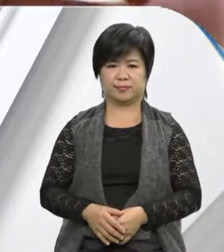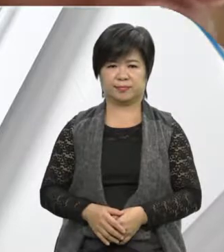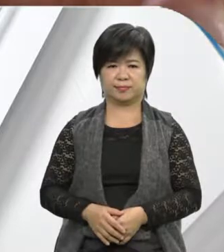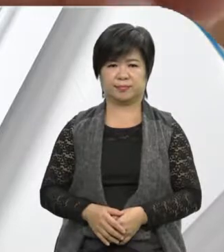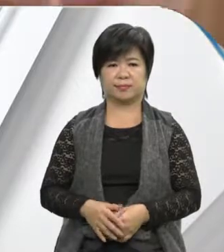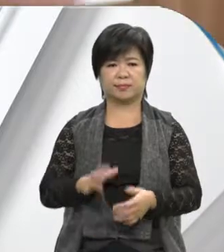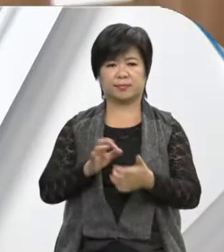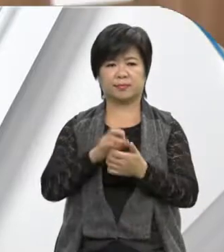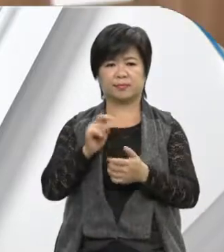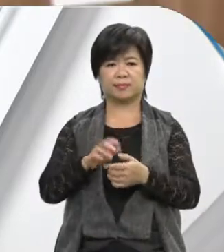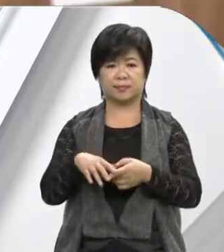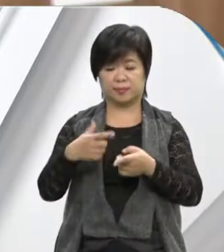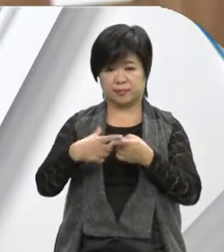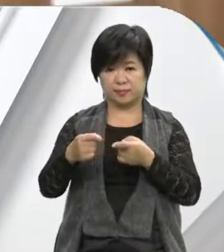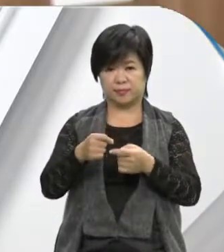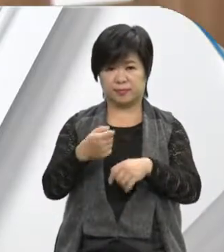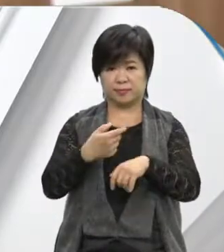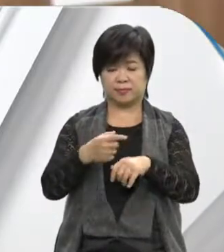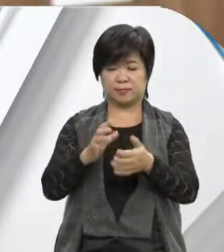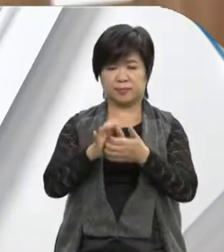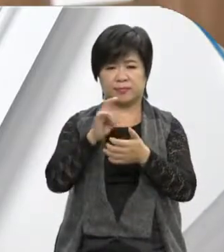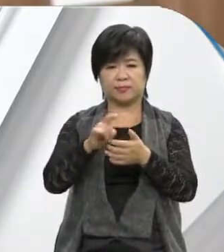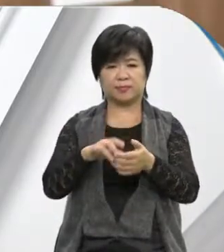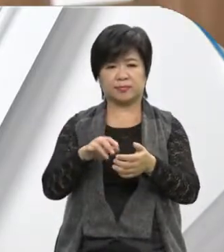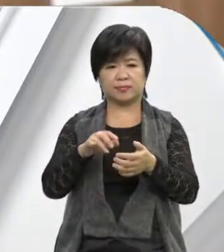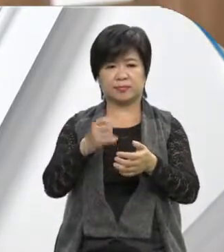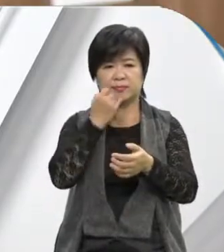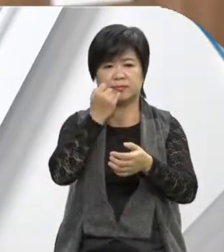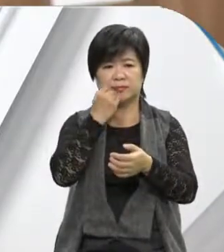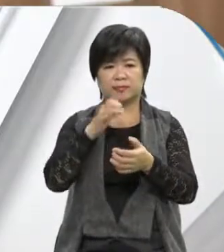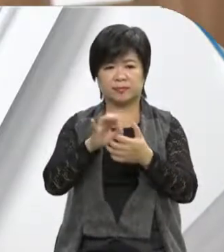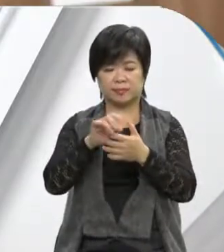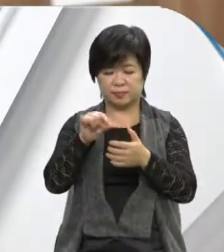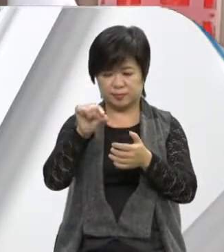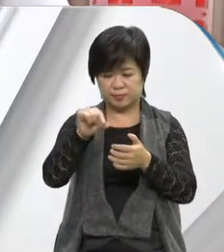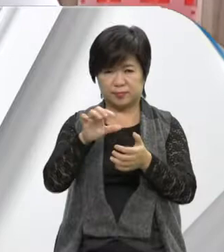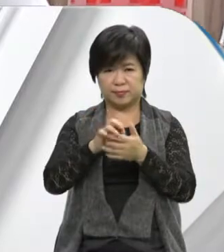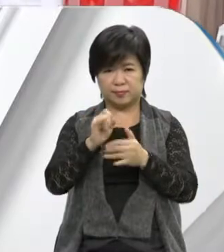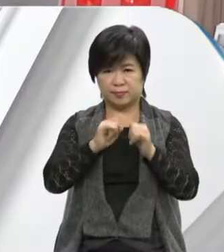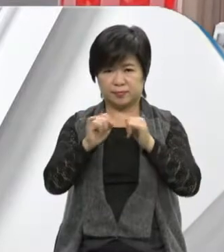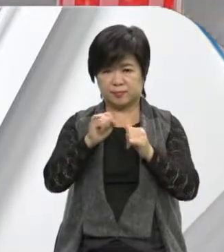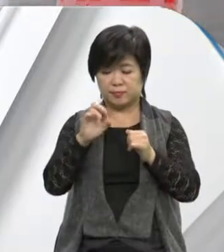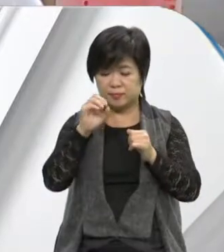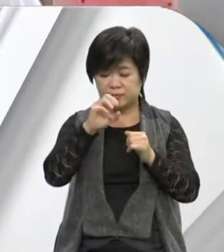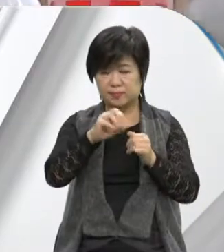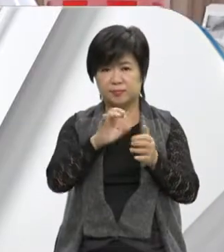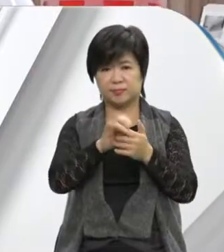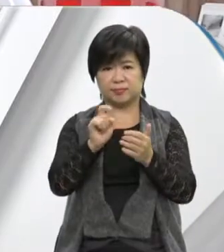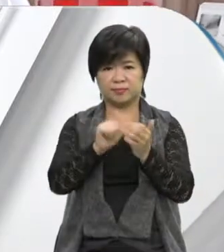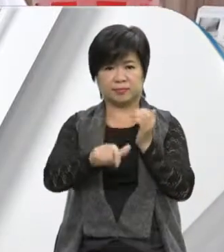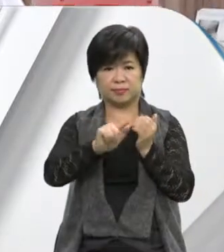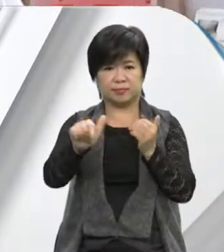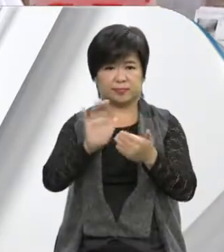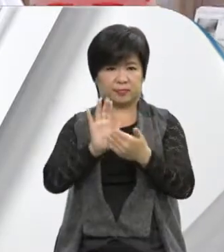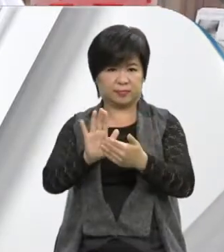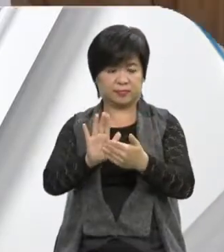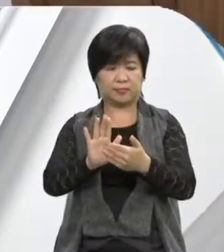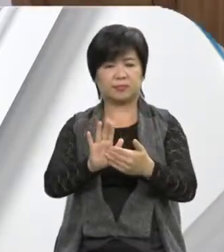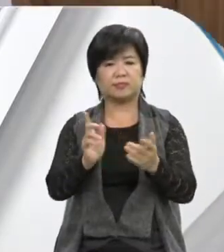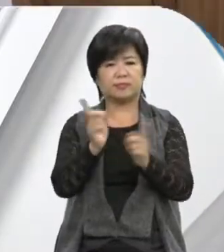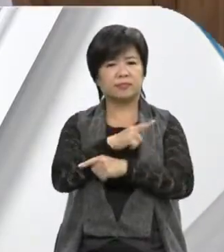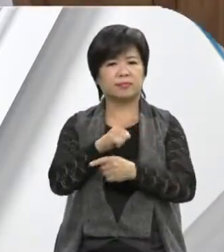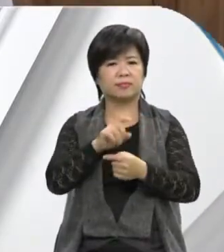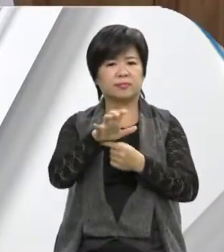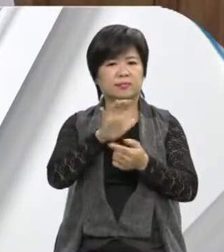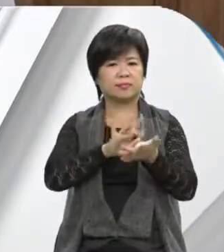同作是牙膏型的好入梦，点头作穷的空气地图来写昆虫来信，用生物防治方式降低农药使用。到